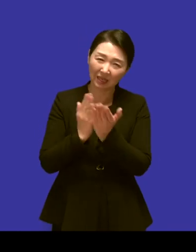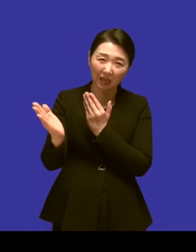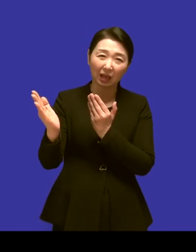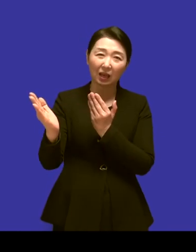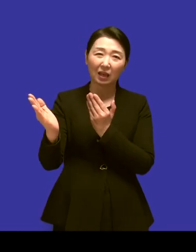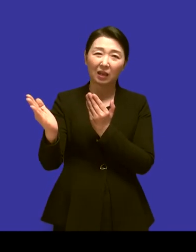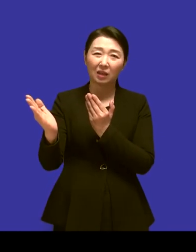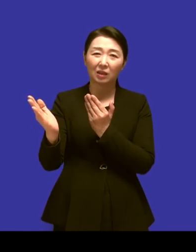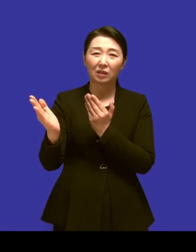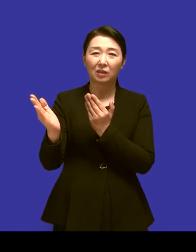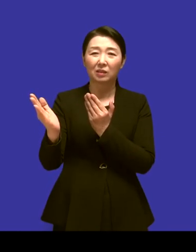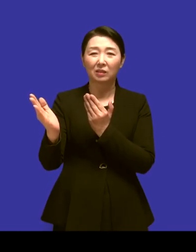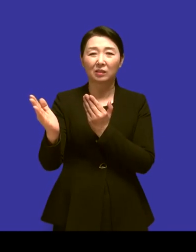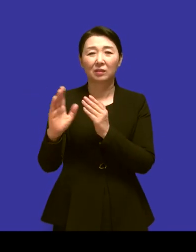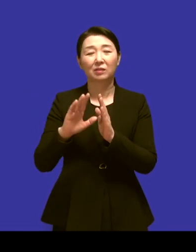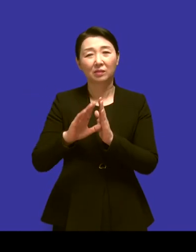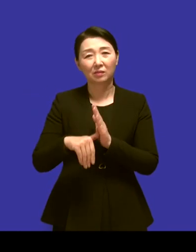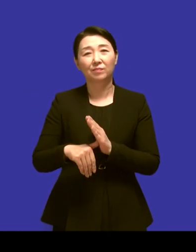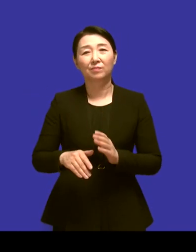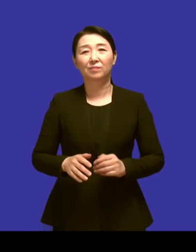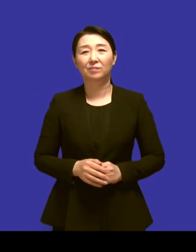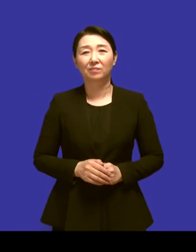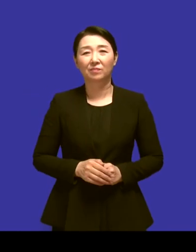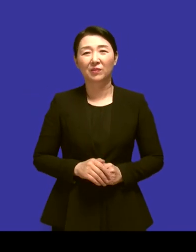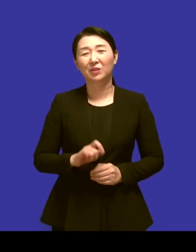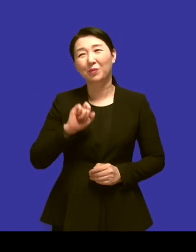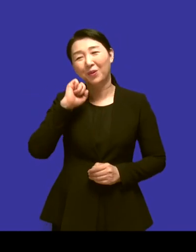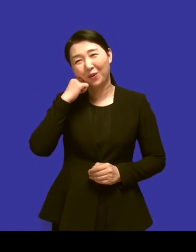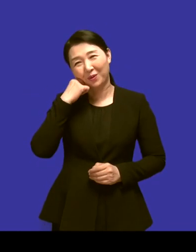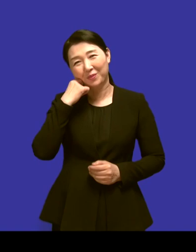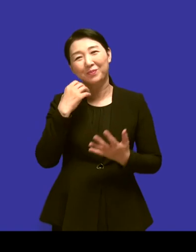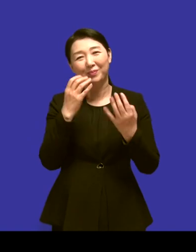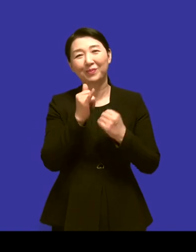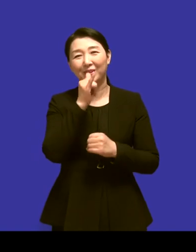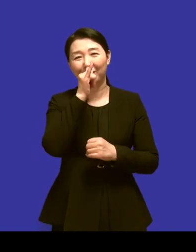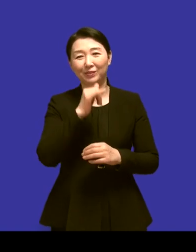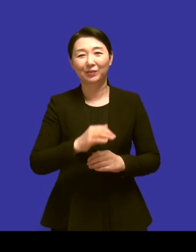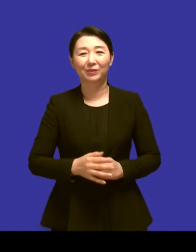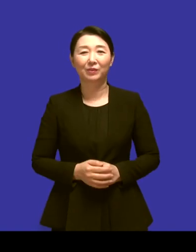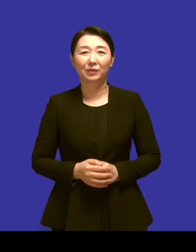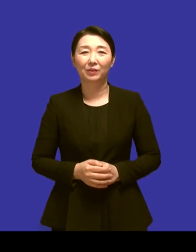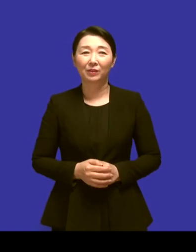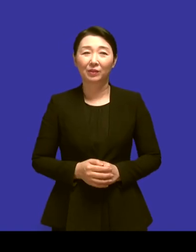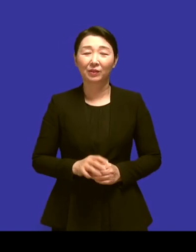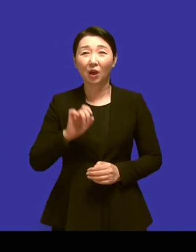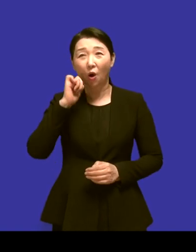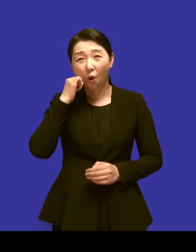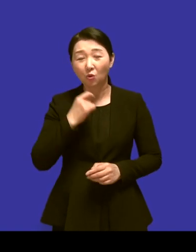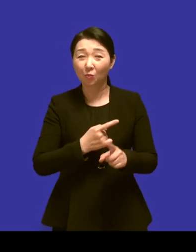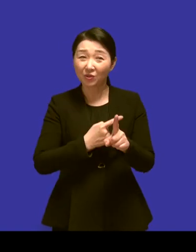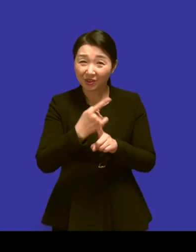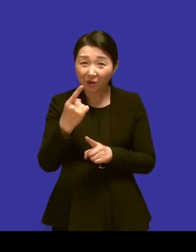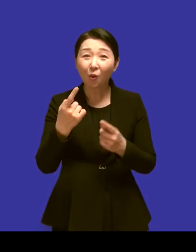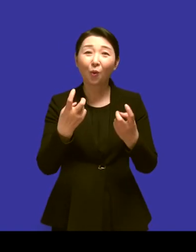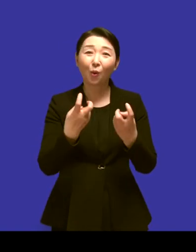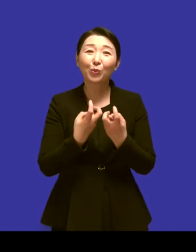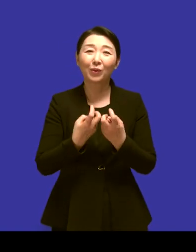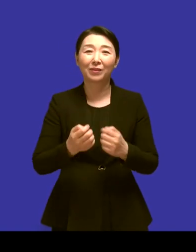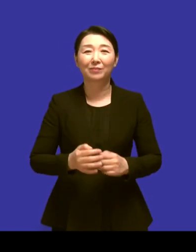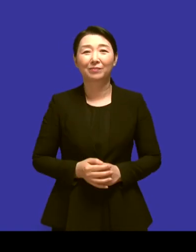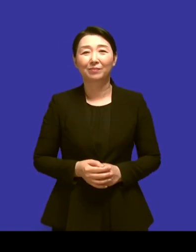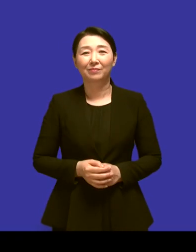보니까 그러면서 좀 이렇게 어려움이 있었던 것 같아요. 그러면서 어떻게 이겨냈어요 그 시절을? 그때는